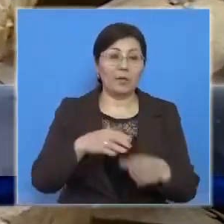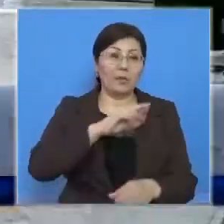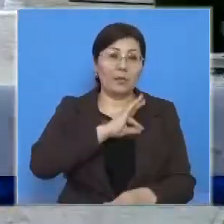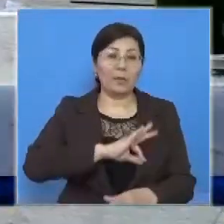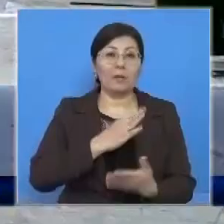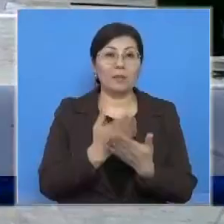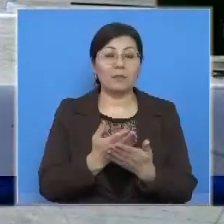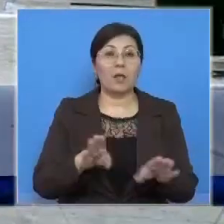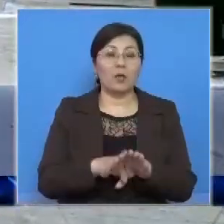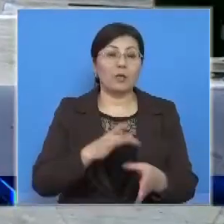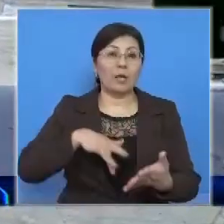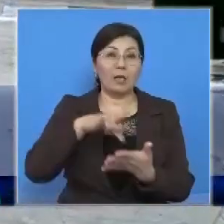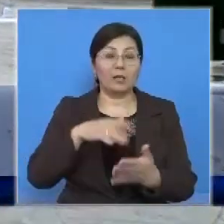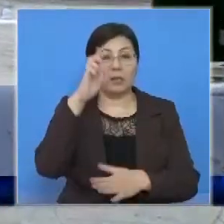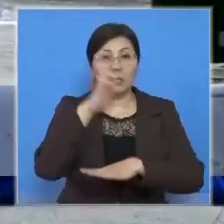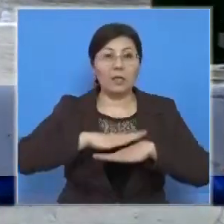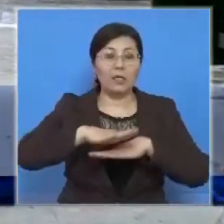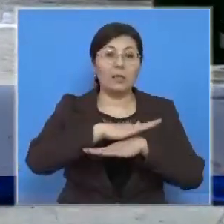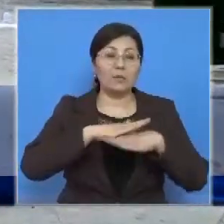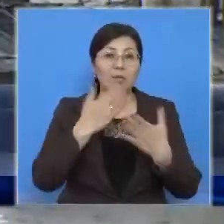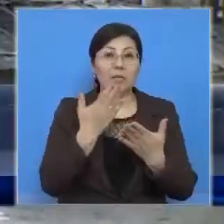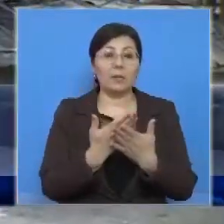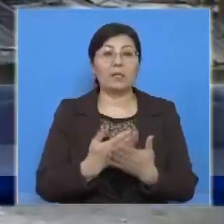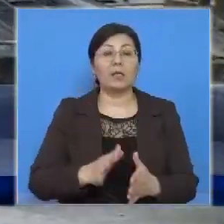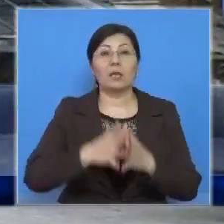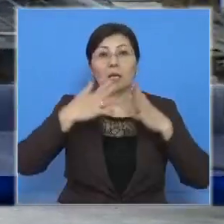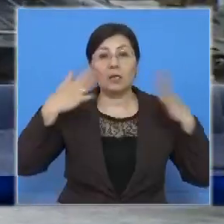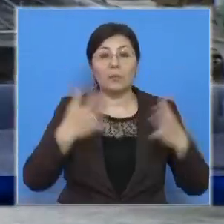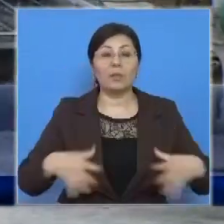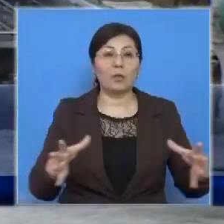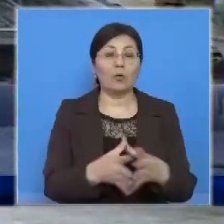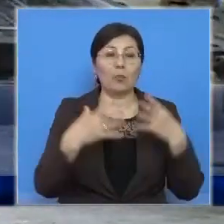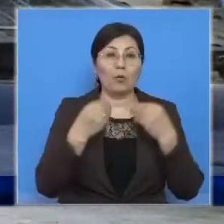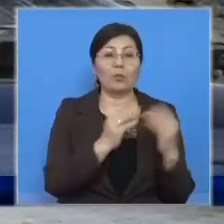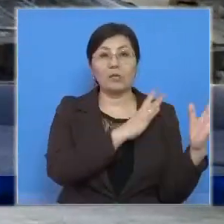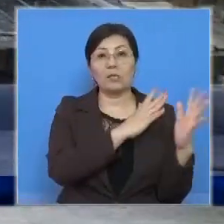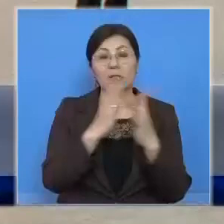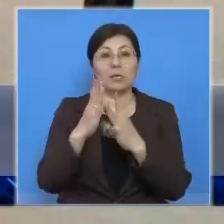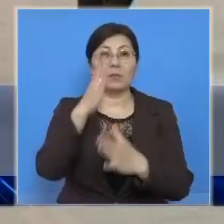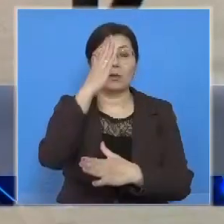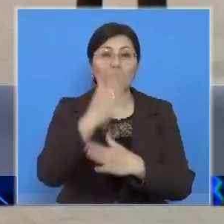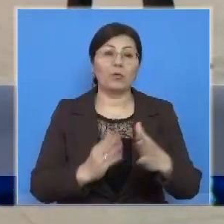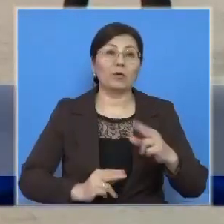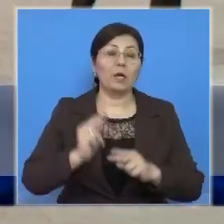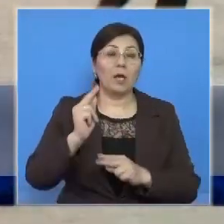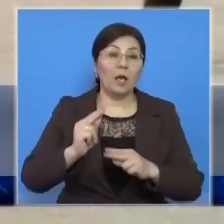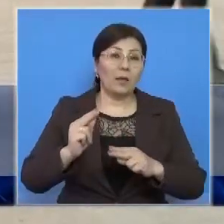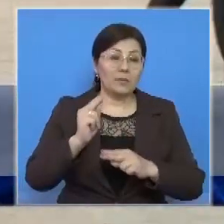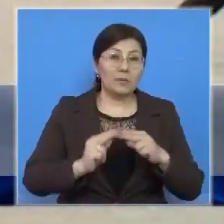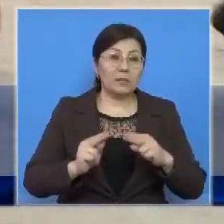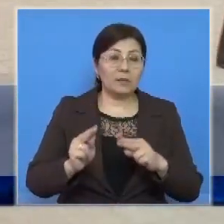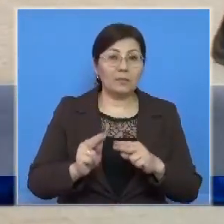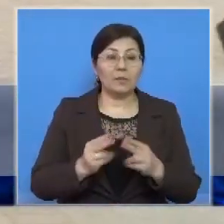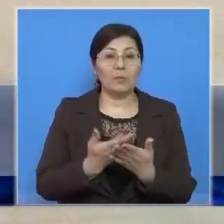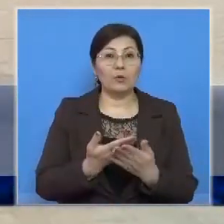тапсырды. Сондай-ақ қалада еліміздің батыс аймағындағы ең ірі отбасылық саябақтың тағы бір бөлігі салынып жатыр. Күніне мұнда